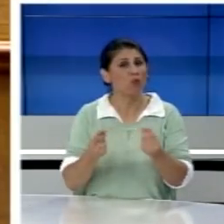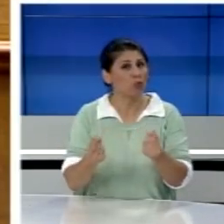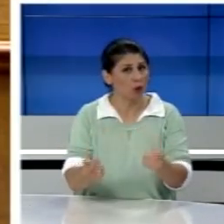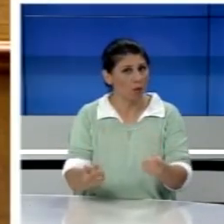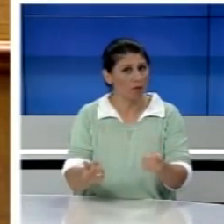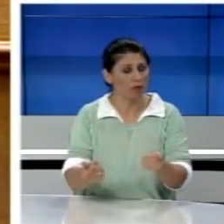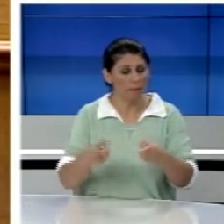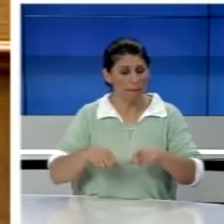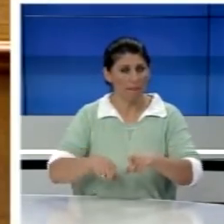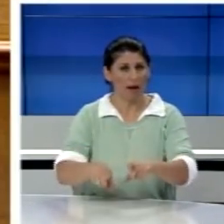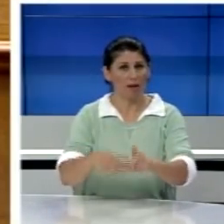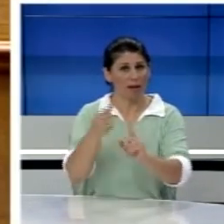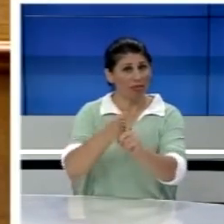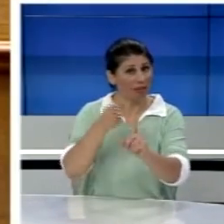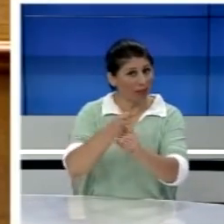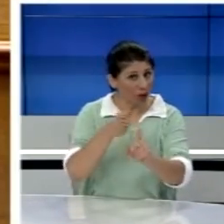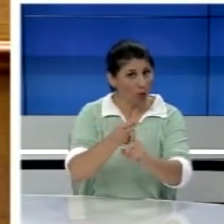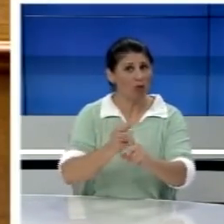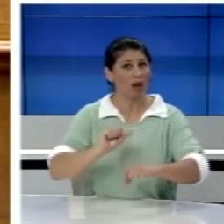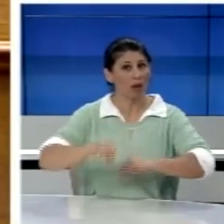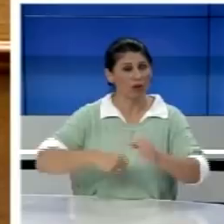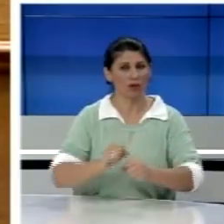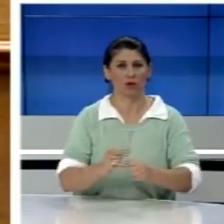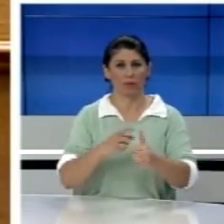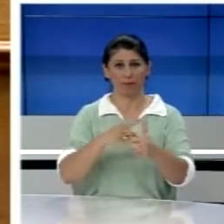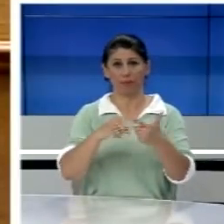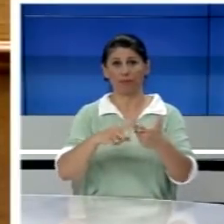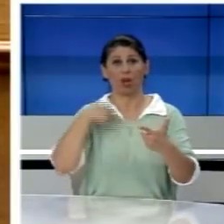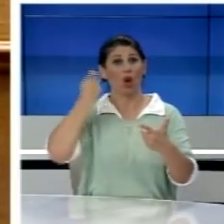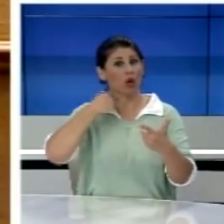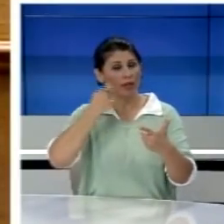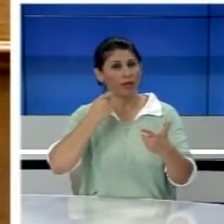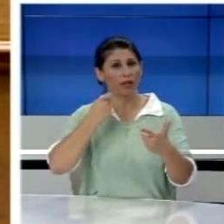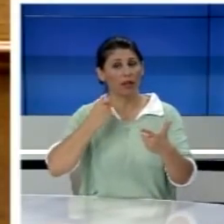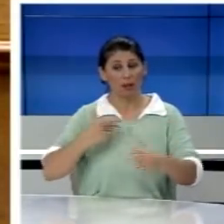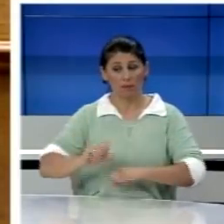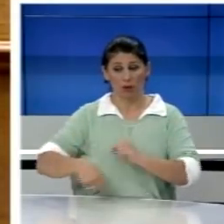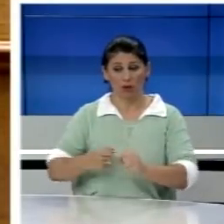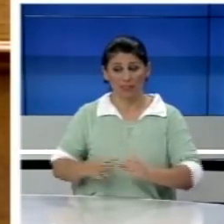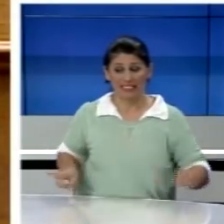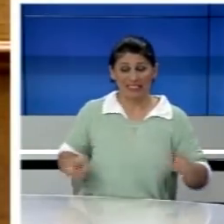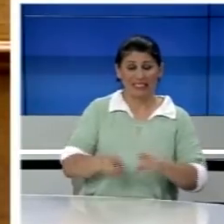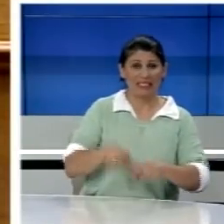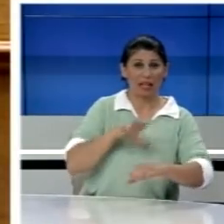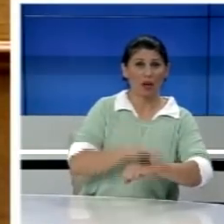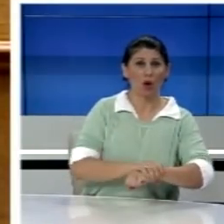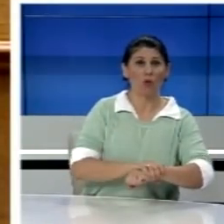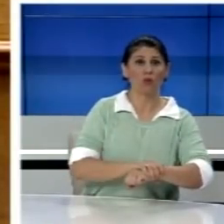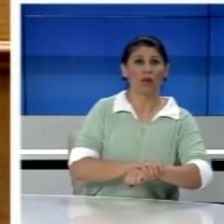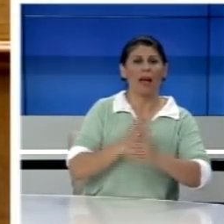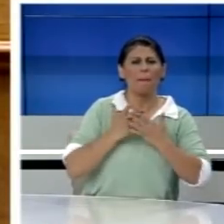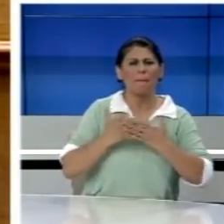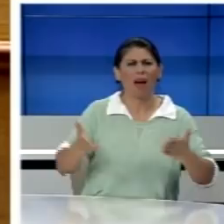παράλληλα διεκδικούν, αγωνίζονται. Είναι οι γονείς που προσπαθείτε να τους κάνετε συνενόχους για τα